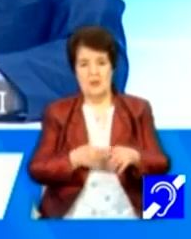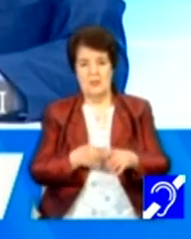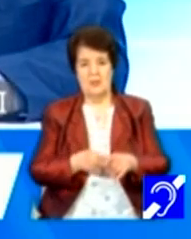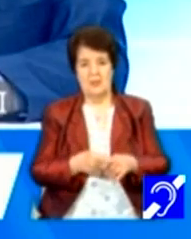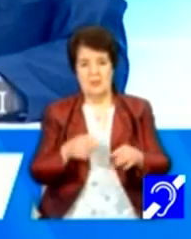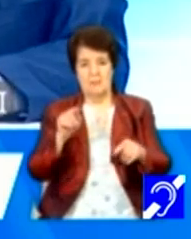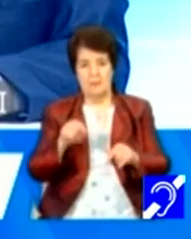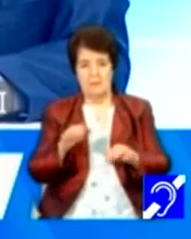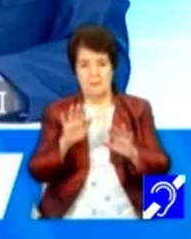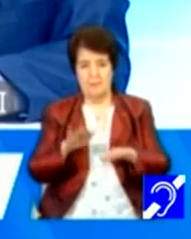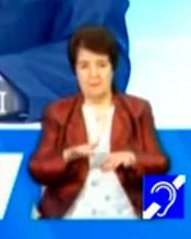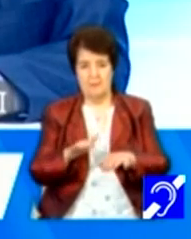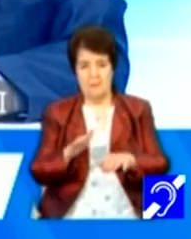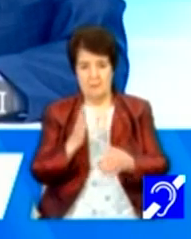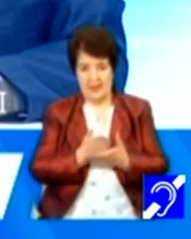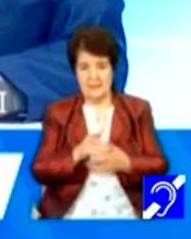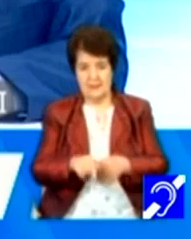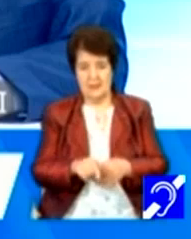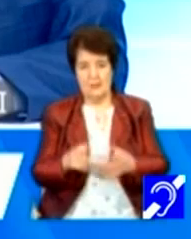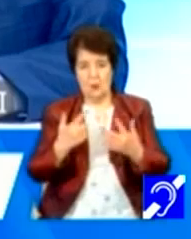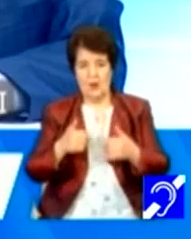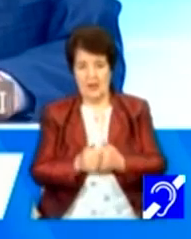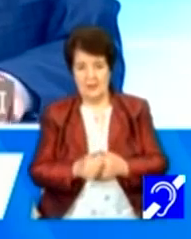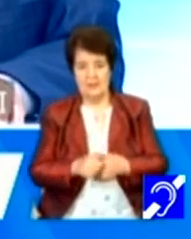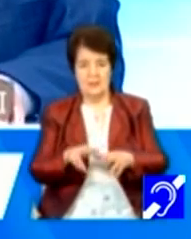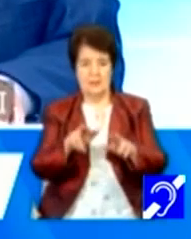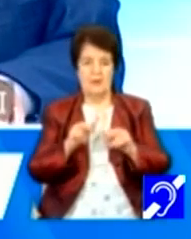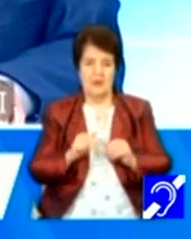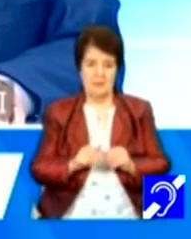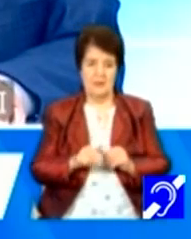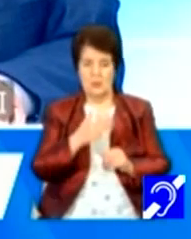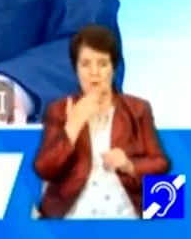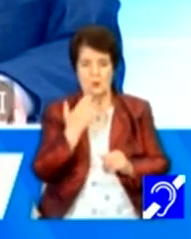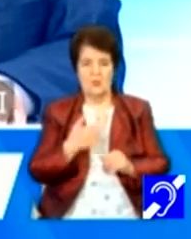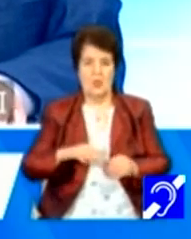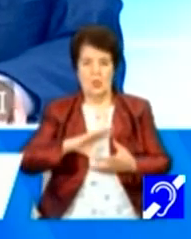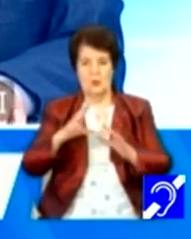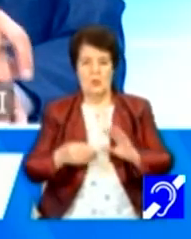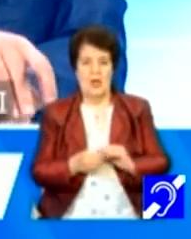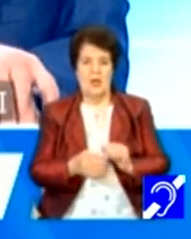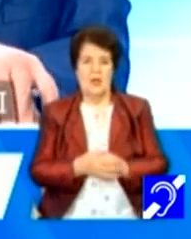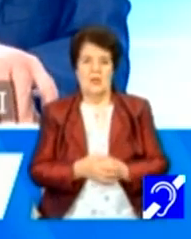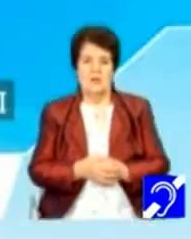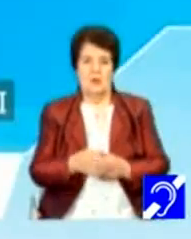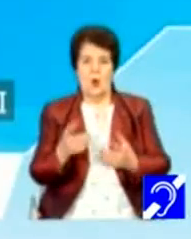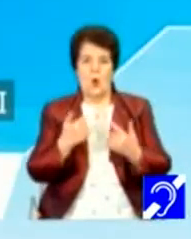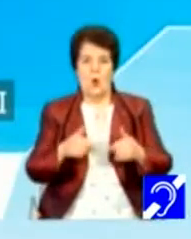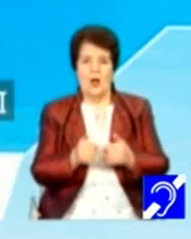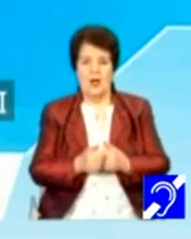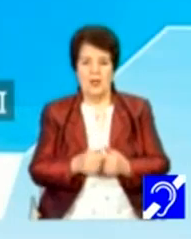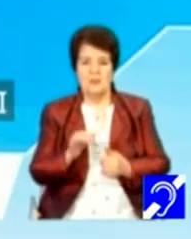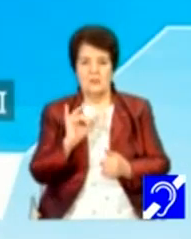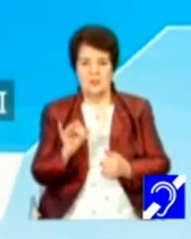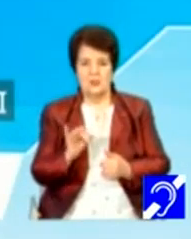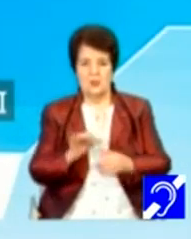parlamentarilor prezenție la ultima, la ordinare. La organice din numărul parlamentarilor, număr total. La noi nu se preadoptă ordinare, doar organice